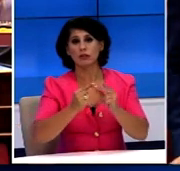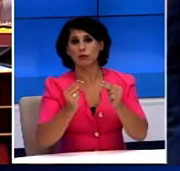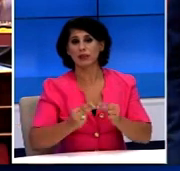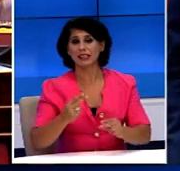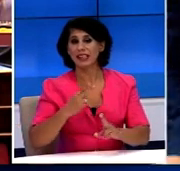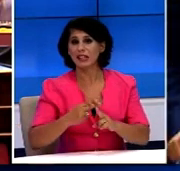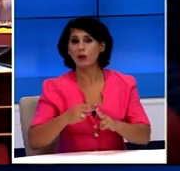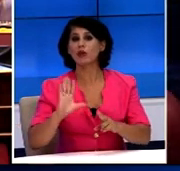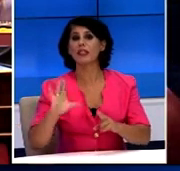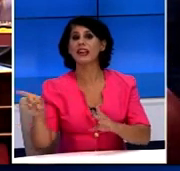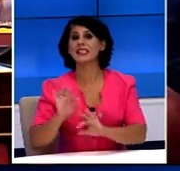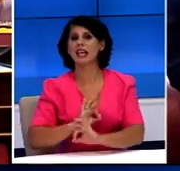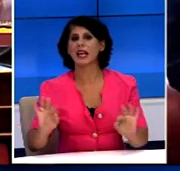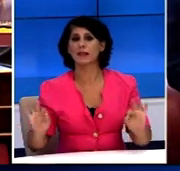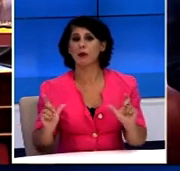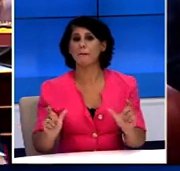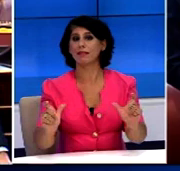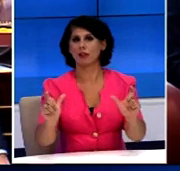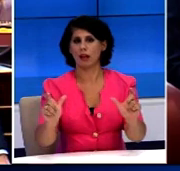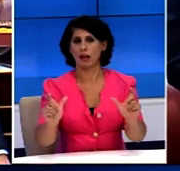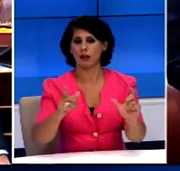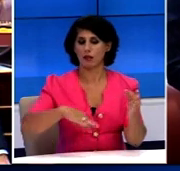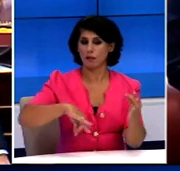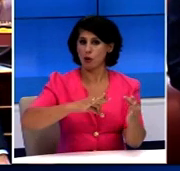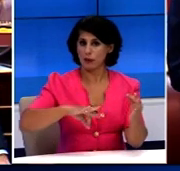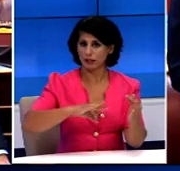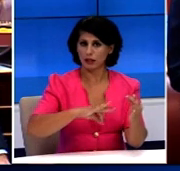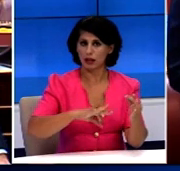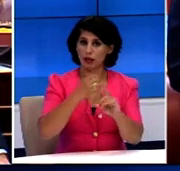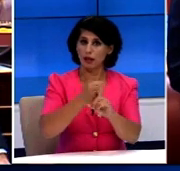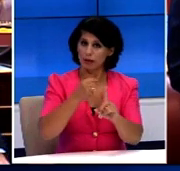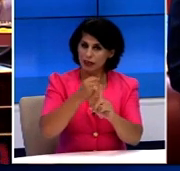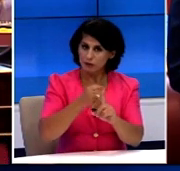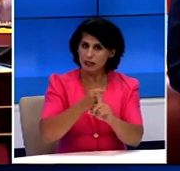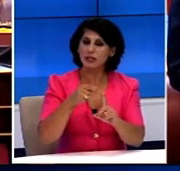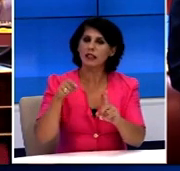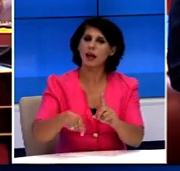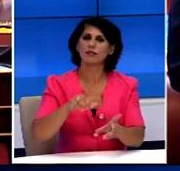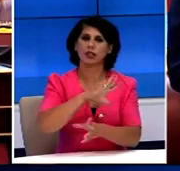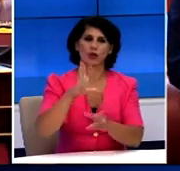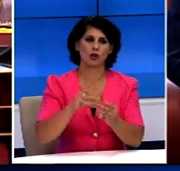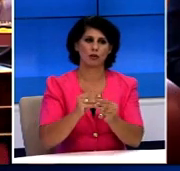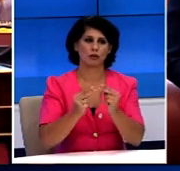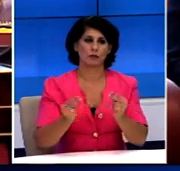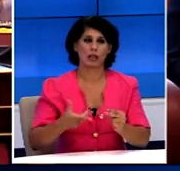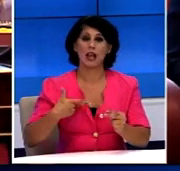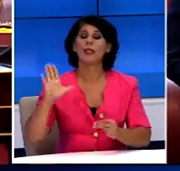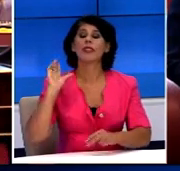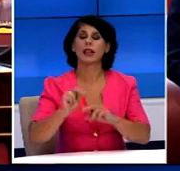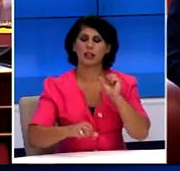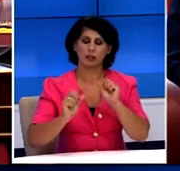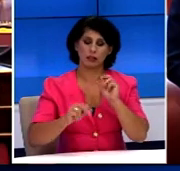το γεγονός ότι δεν είσαστε έτοιμοι αμυντικά και διπλωματικά να υπερασπιστείτε αυτές τις συνέπειες. Δεν θα καταψηφίσουμε